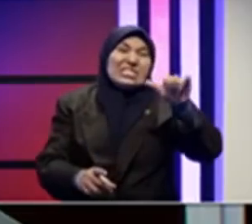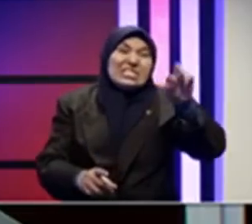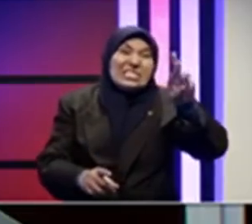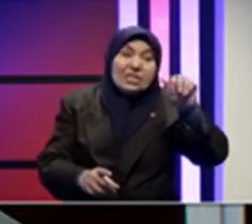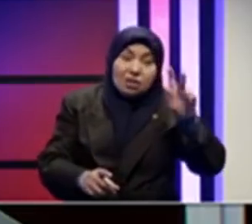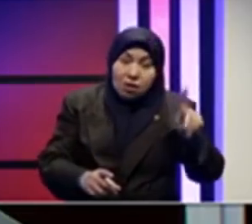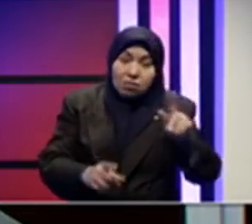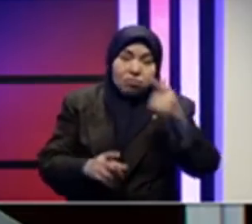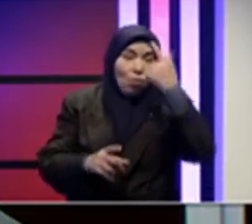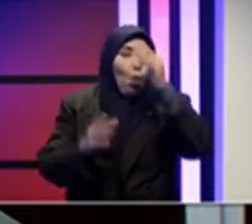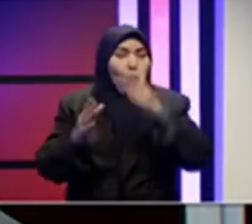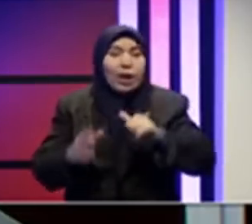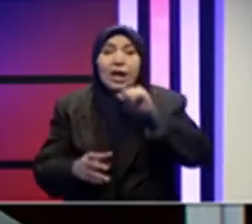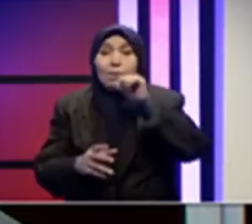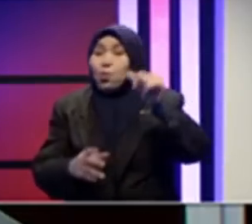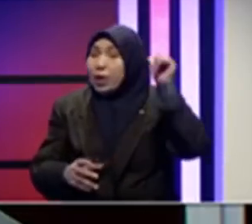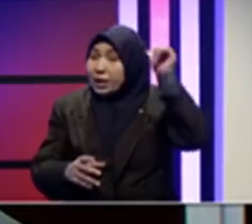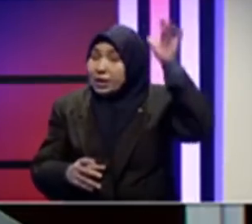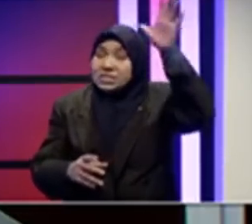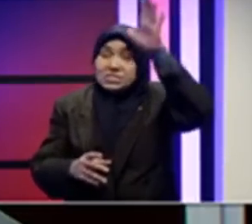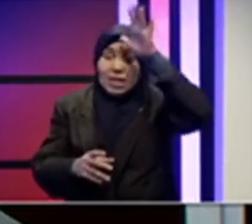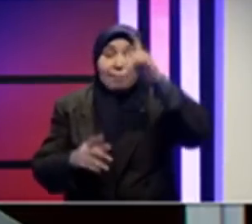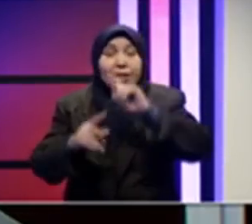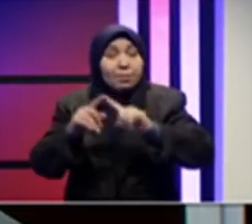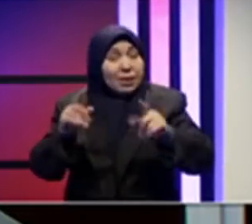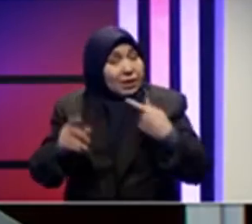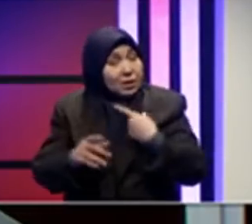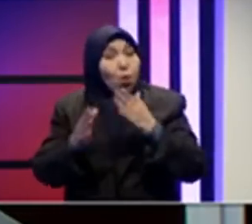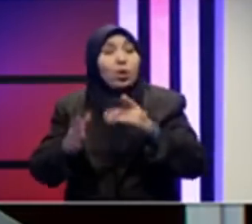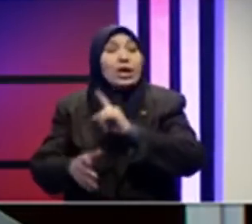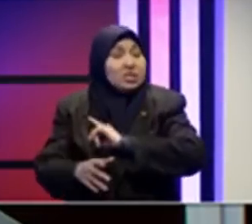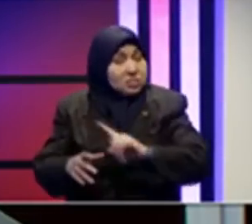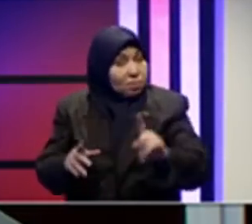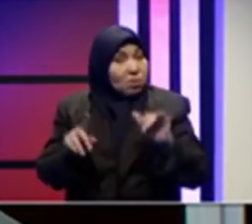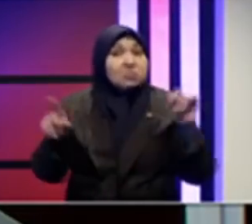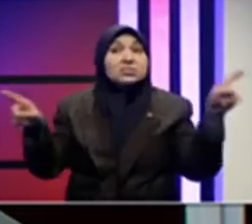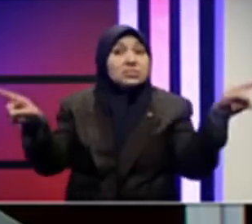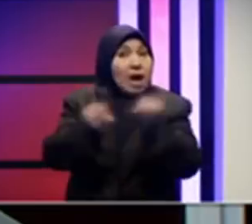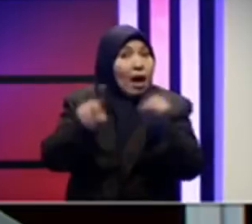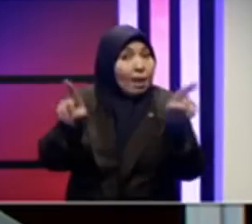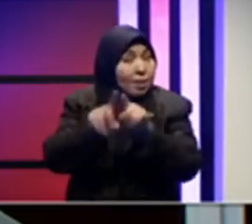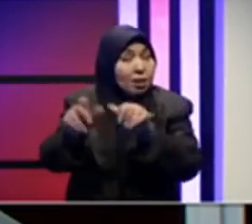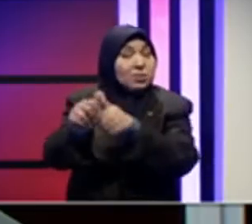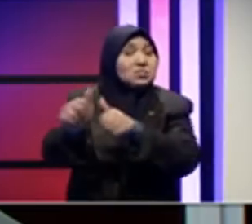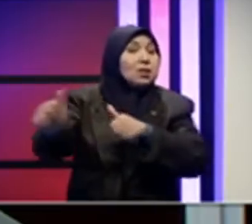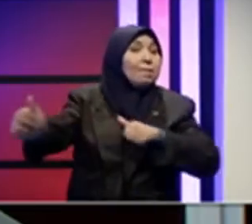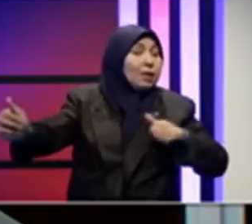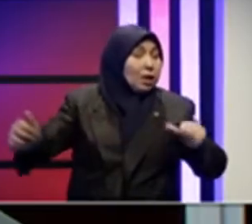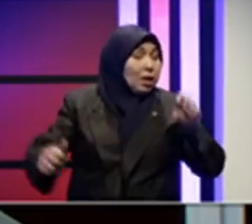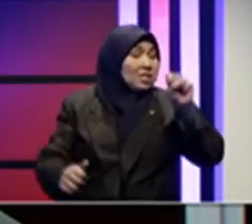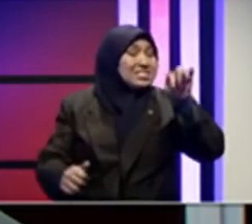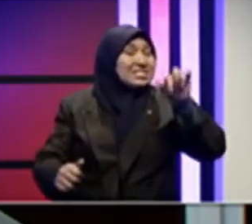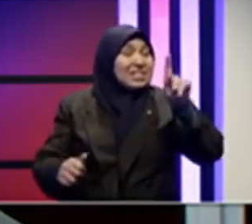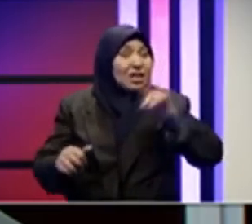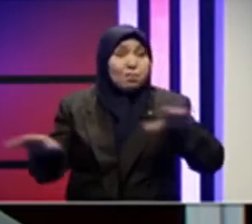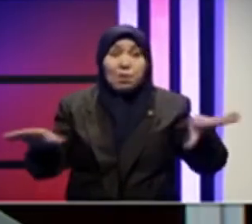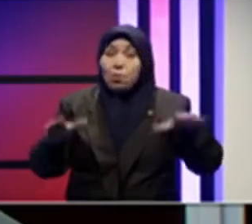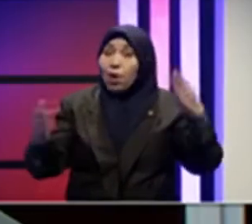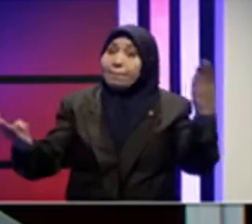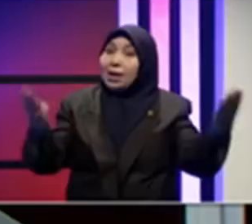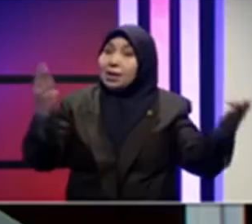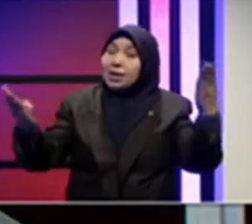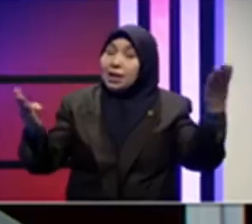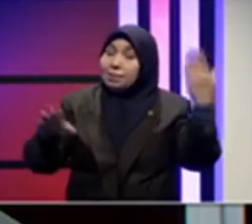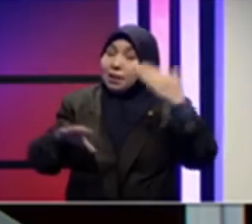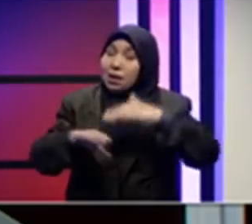orang yang bukan Islam, tetapi kita bagi orang Islam pun sama-sama kena mengelakkan daripada perkara syirik, iaitu apa? Membuat tandingan kepada